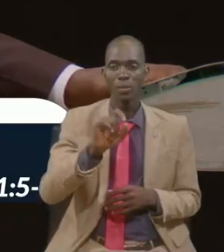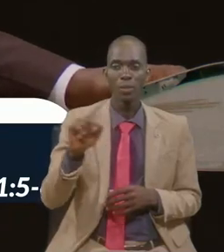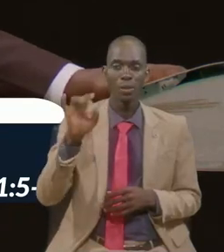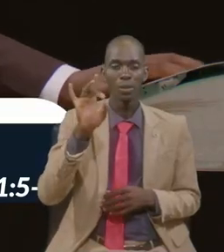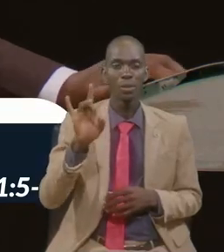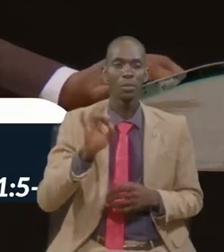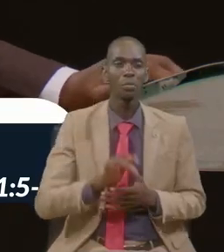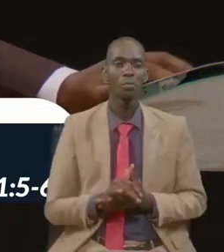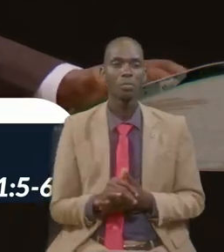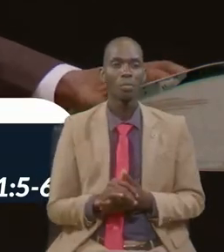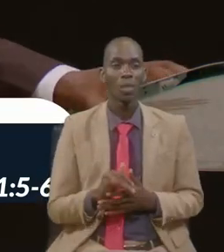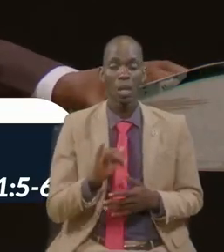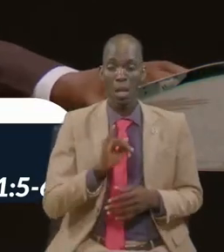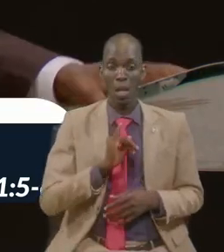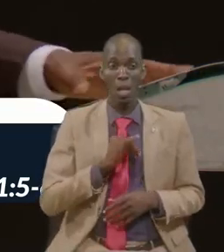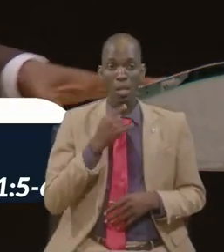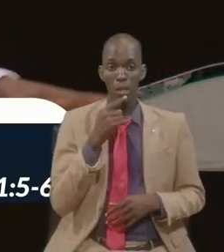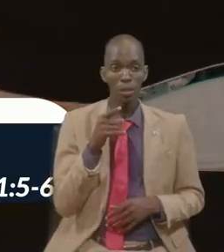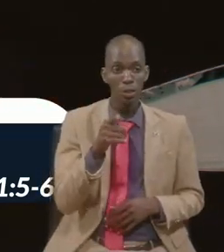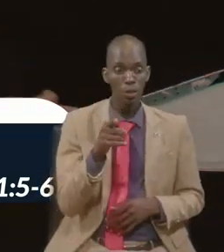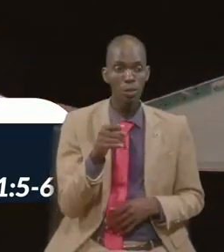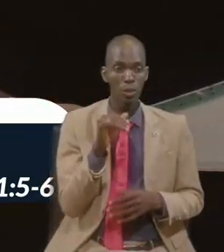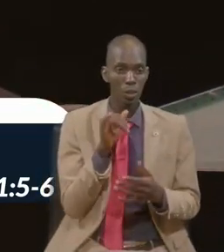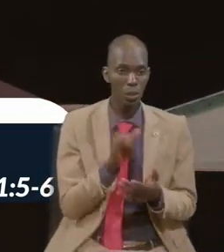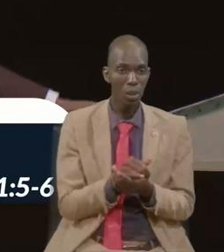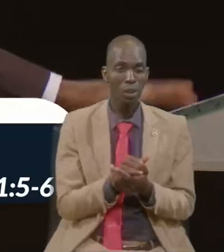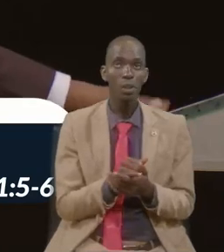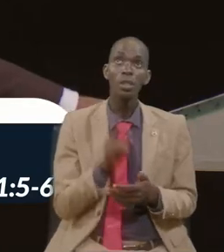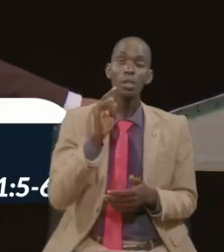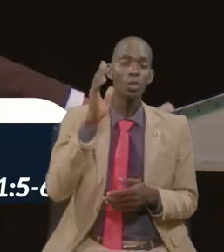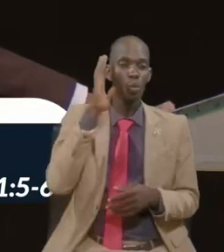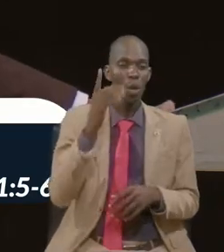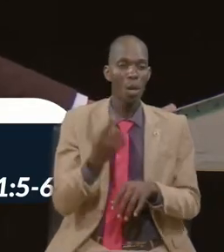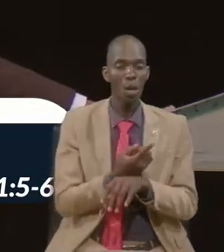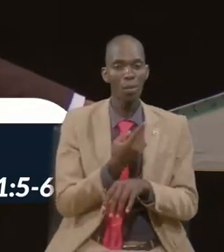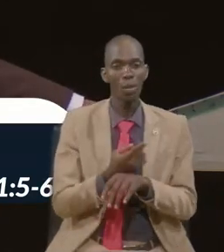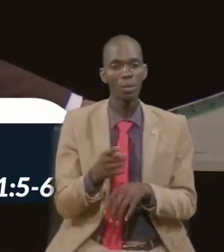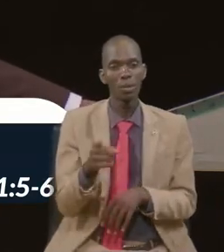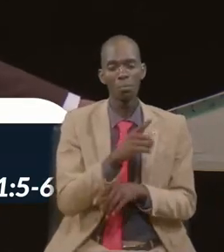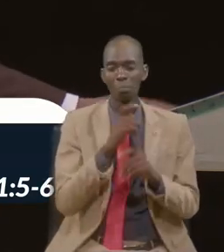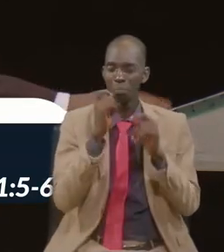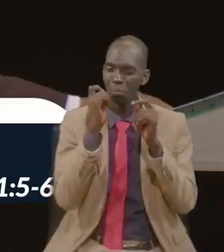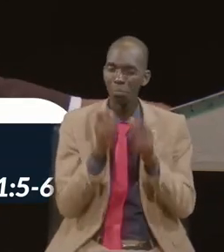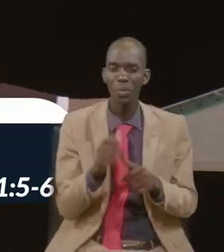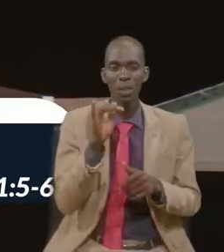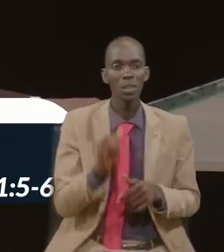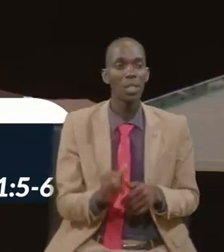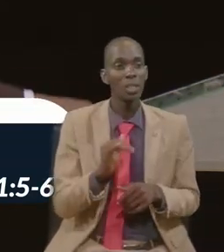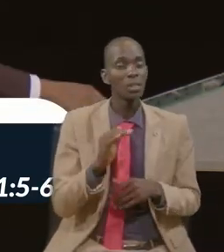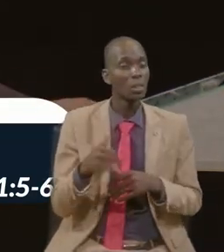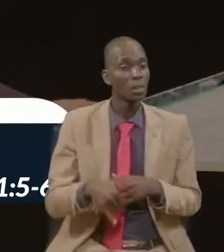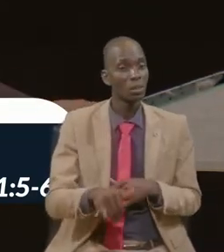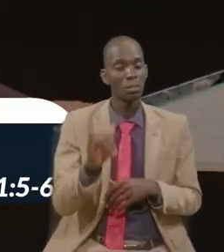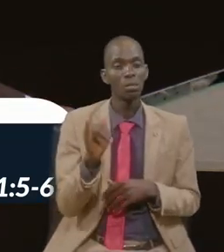chapitre 18, verset 8. Je vous le dis, il leur fera promptement